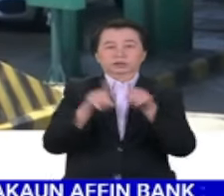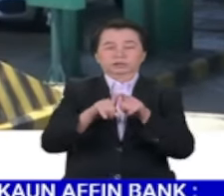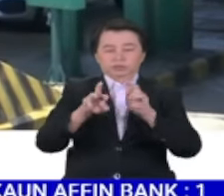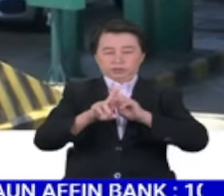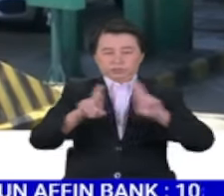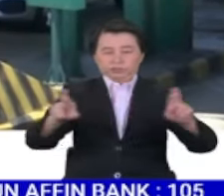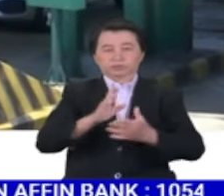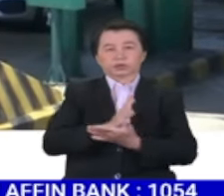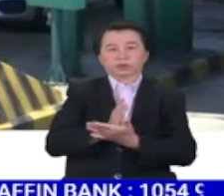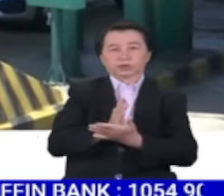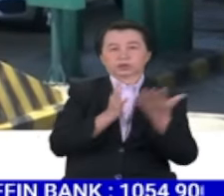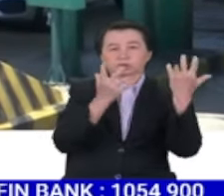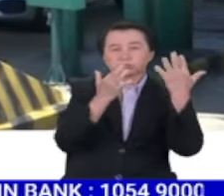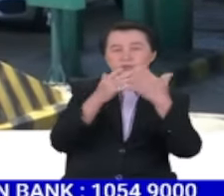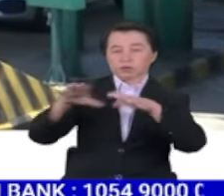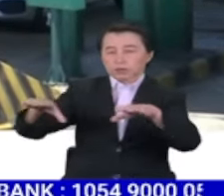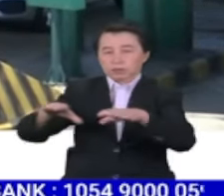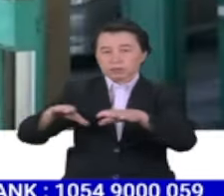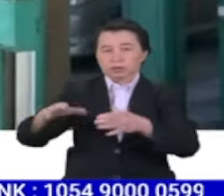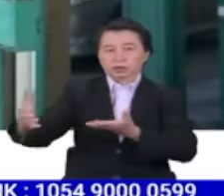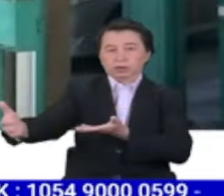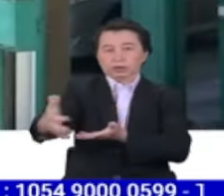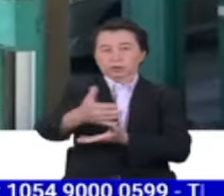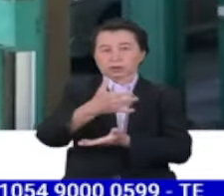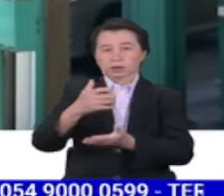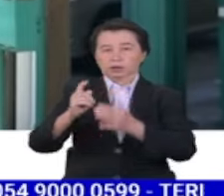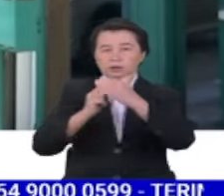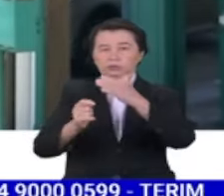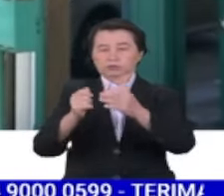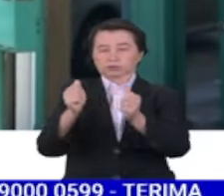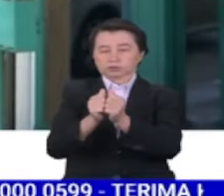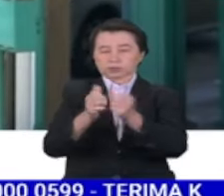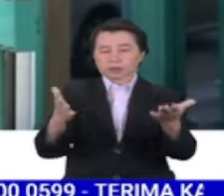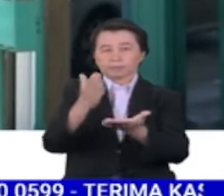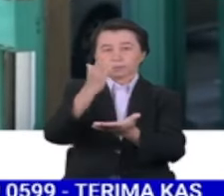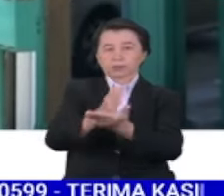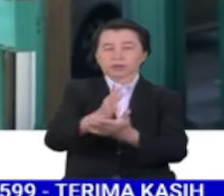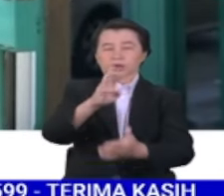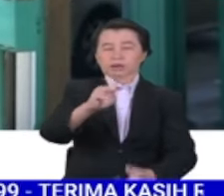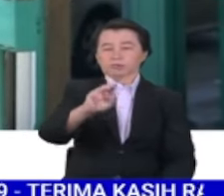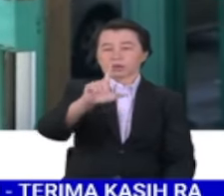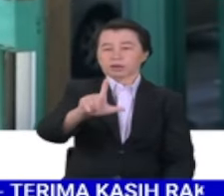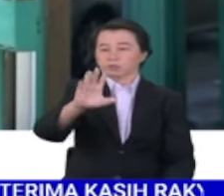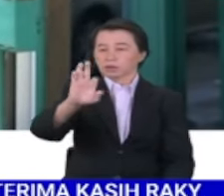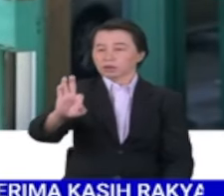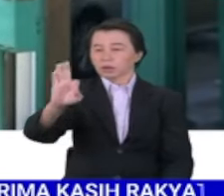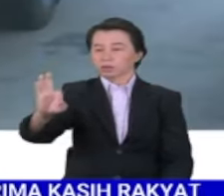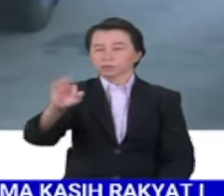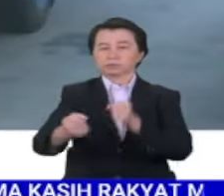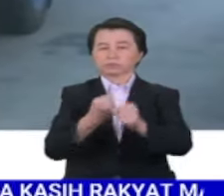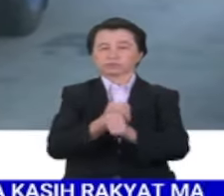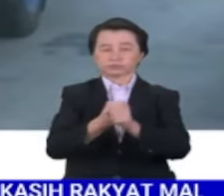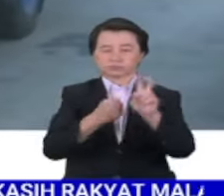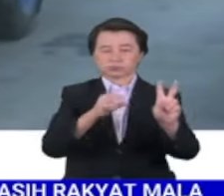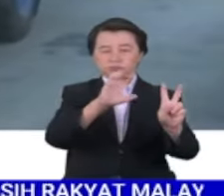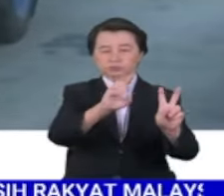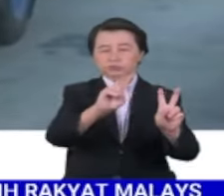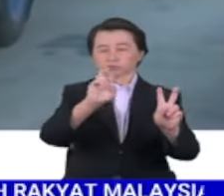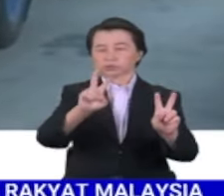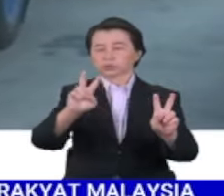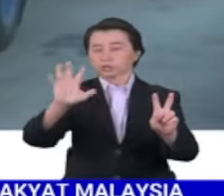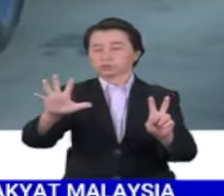persediaan Sementara menunggu pelaksanaan sistem kutipan tool tanpa henti ML FF menjelang 2025 nanti